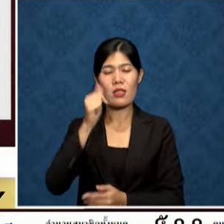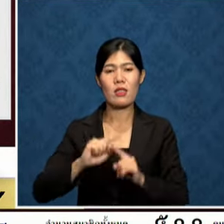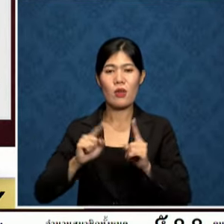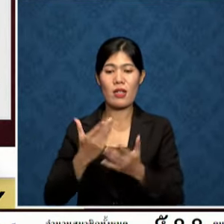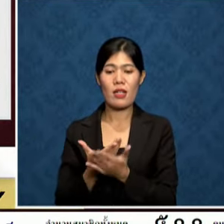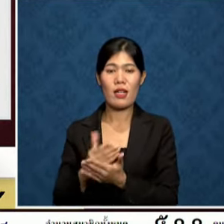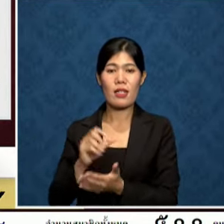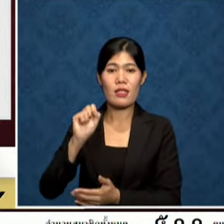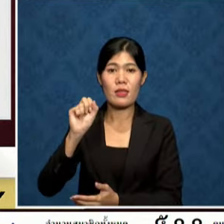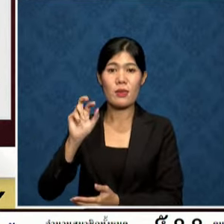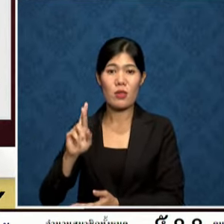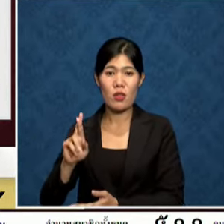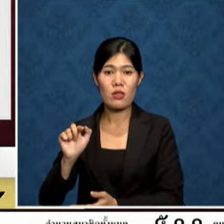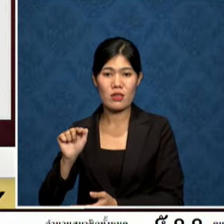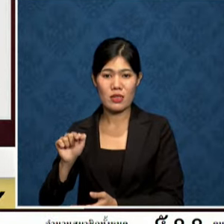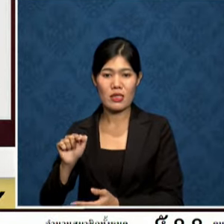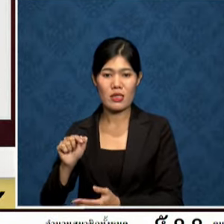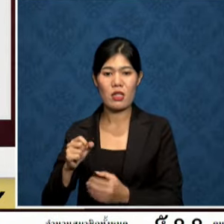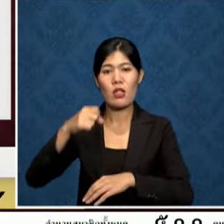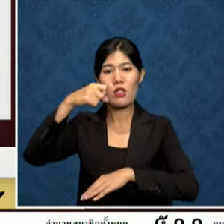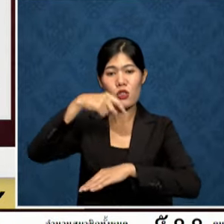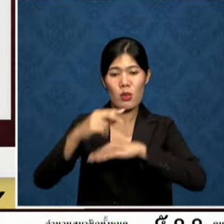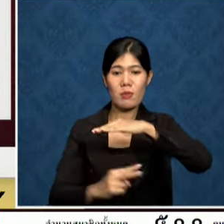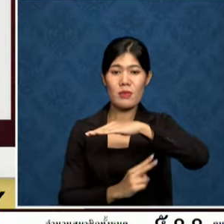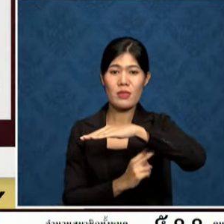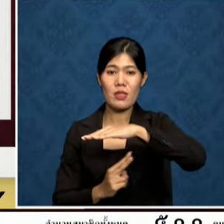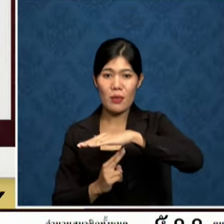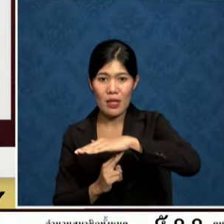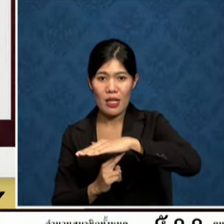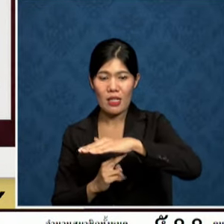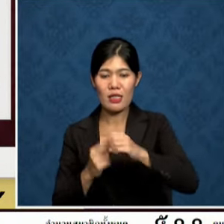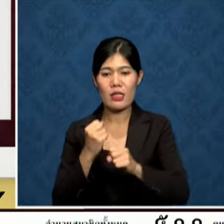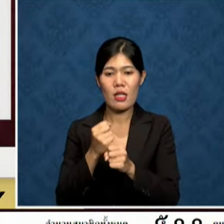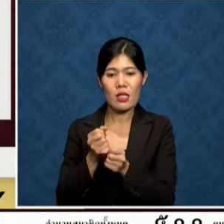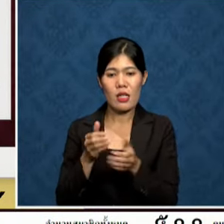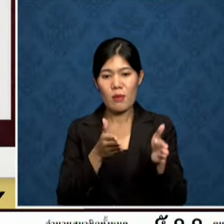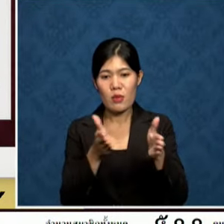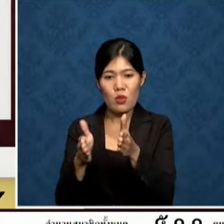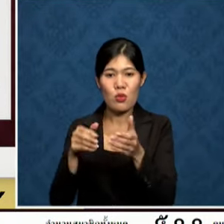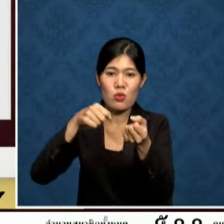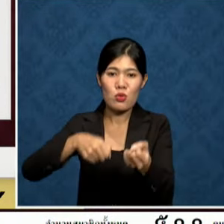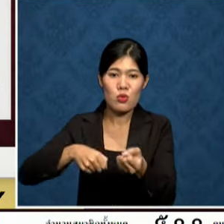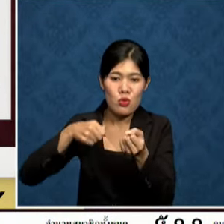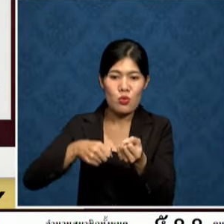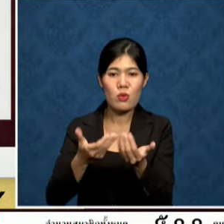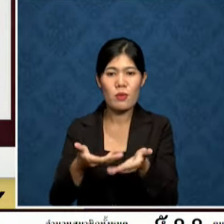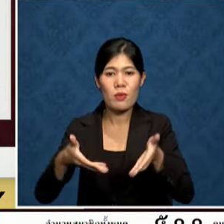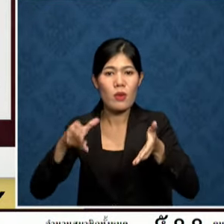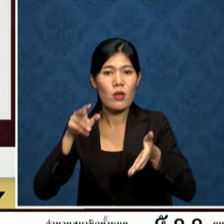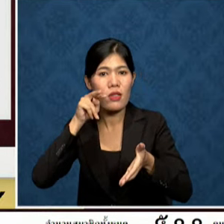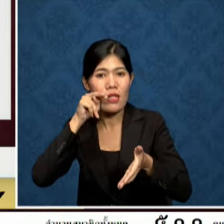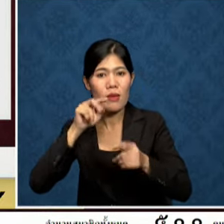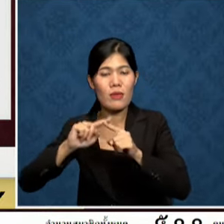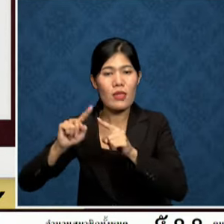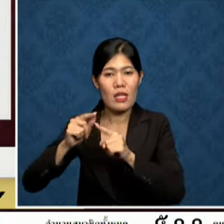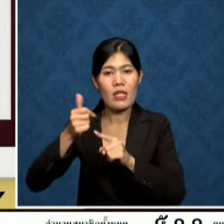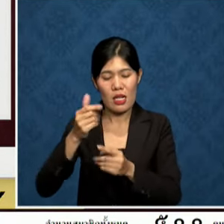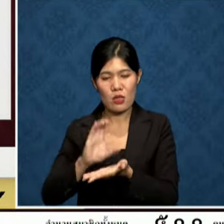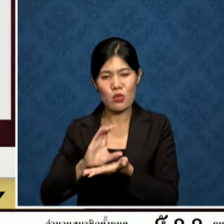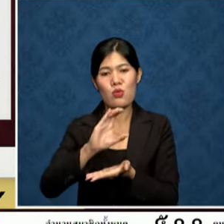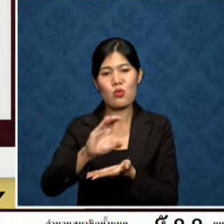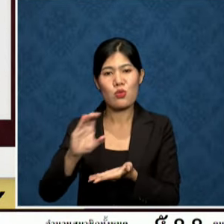อาจจะไปใช้ในการซ่อมสะพานสร้างถนนขุดบ่อน้ำอะไรต่างๆซึ่งมันเป็นการรายจ่ายมันเป็นรายจ่ายลงทุนจริงๆแต่กรณี